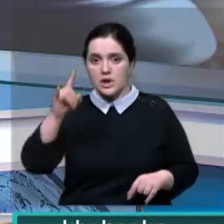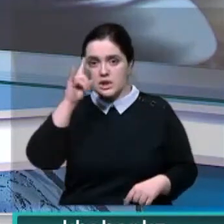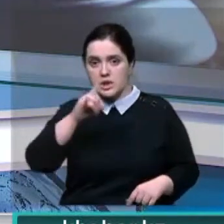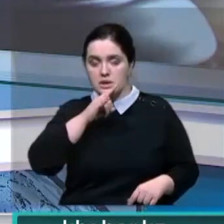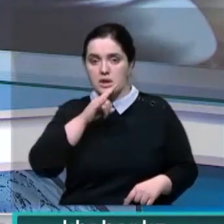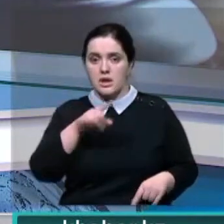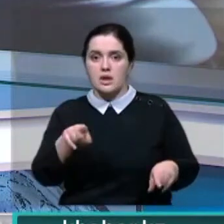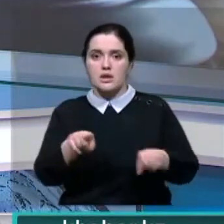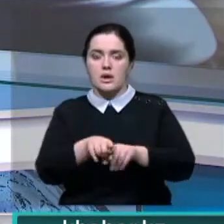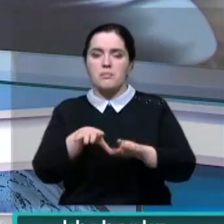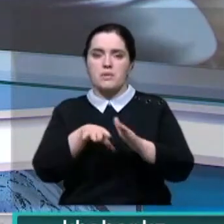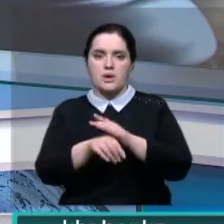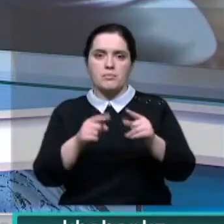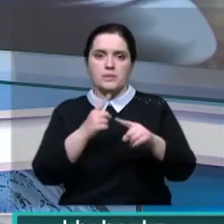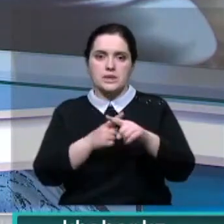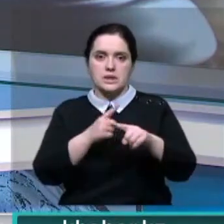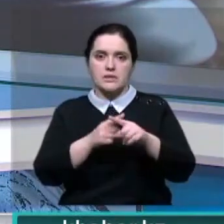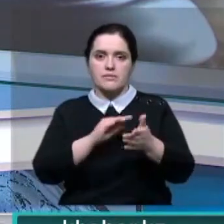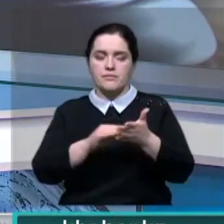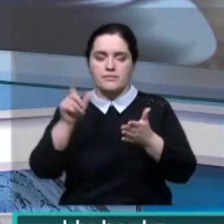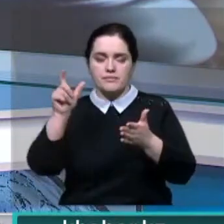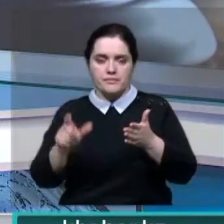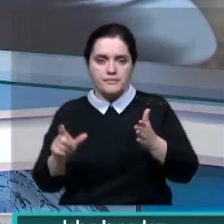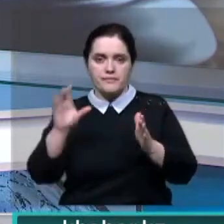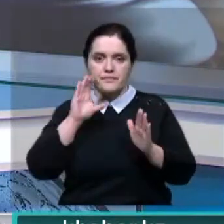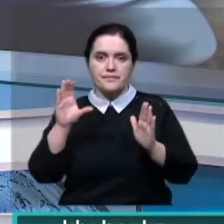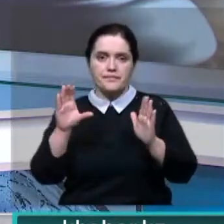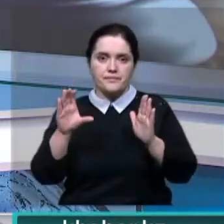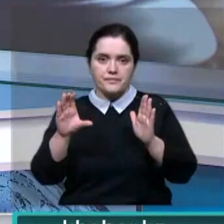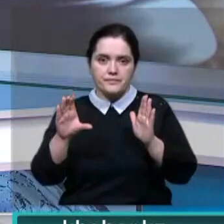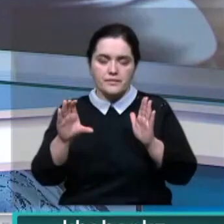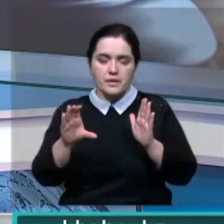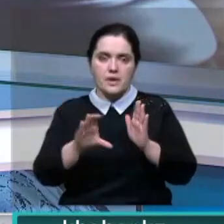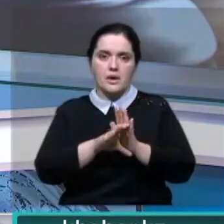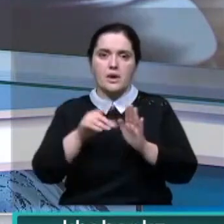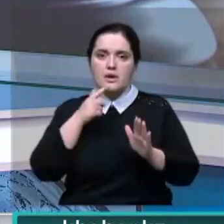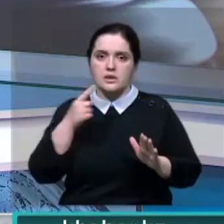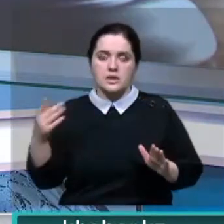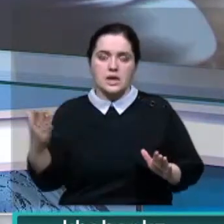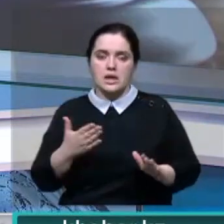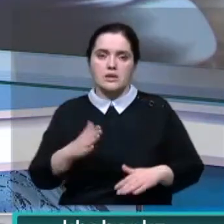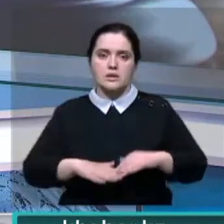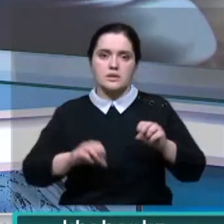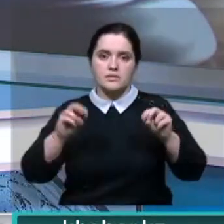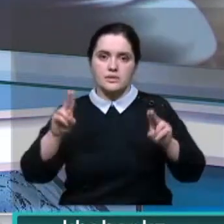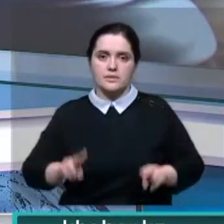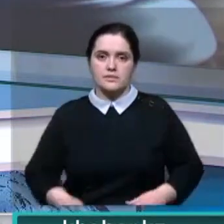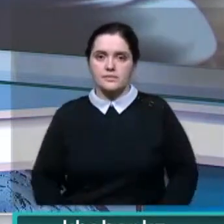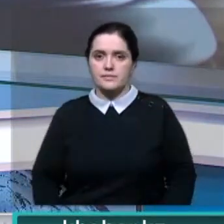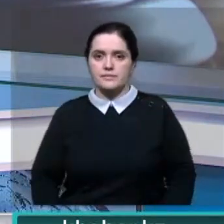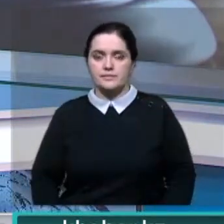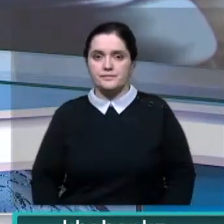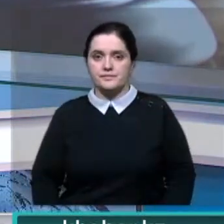на казахстанские суды это также повлияет позитивно. И наш коллега Вячеслав Ветлугин выслушал доводы экспертов в этом